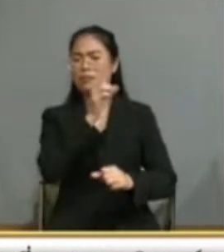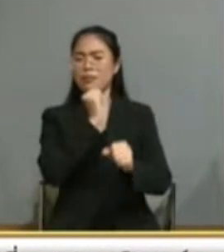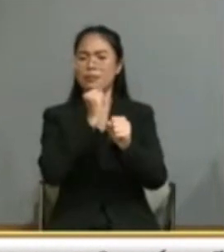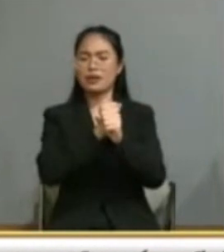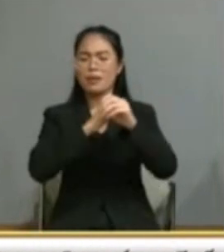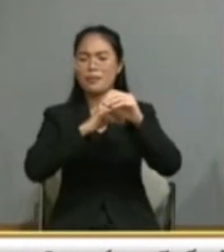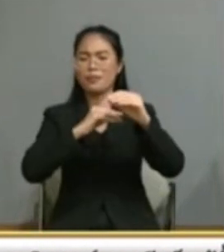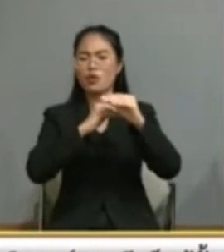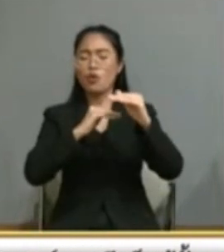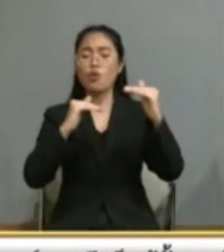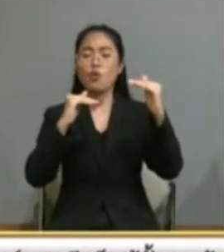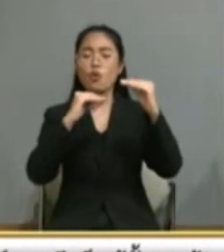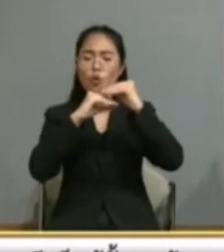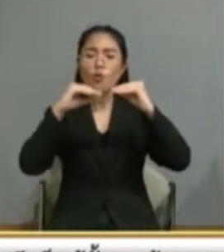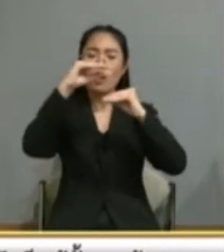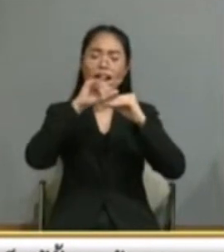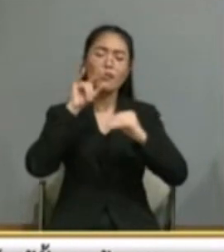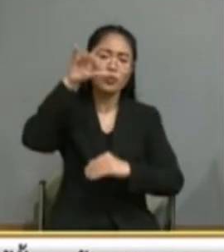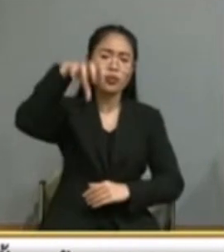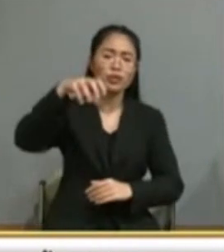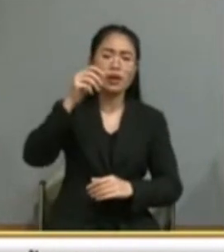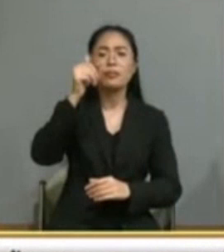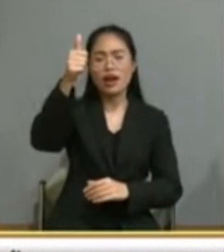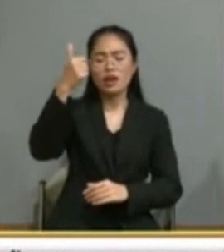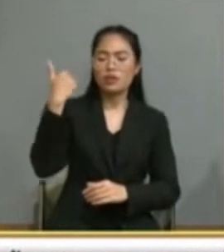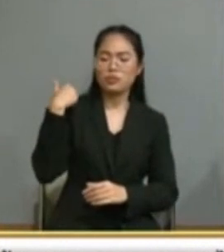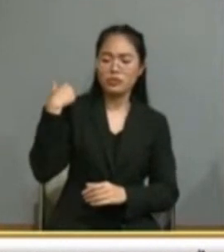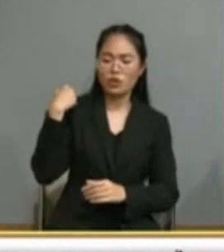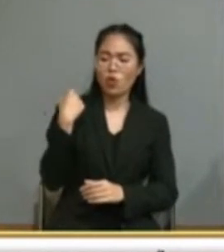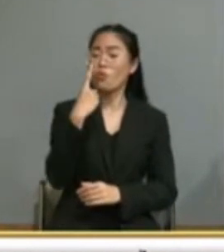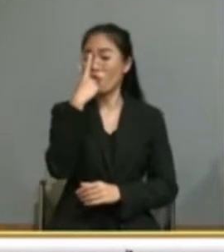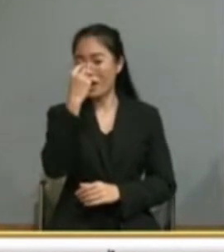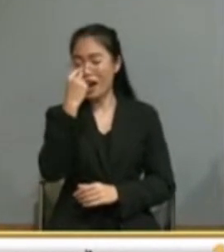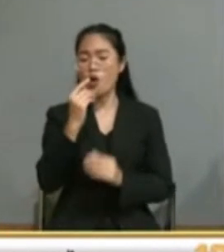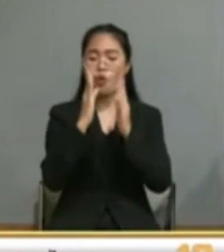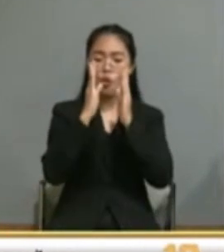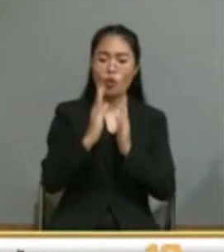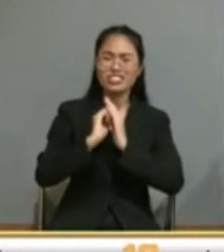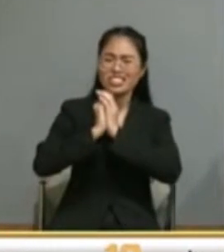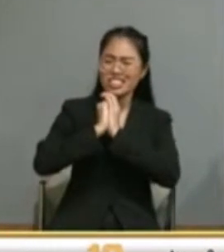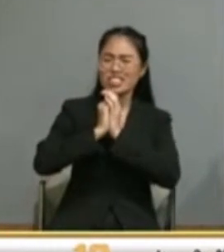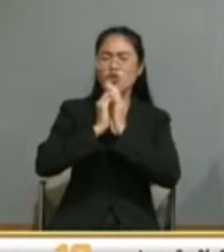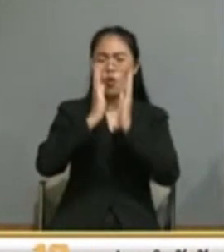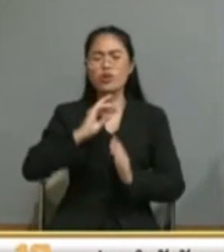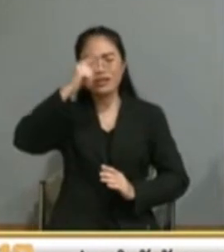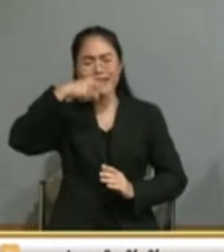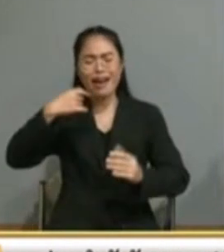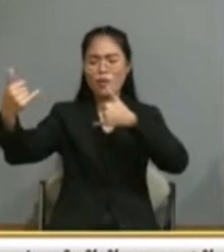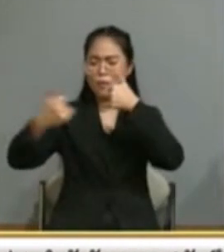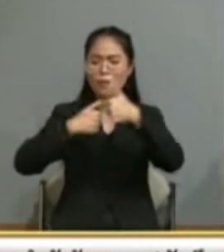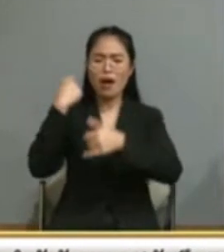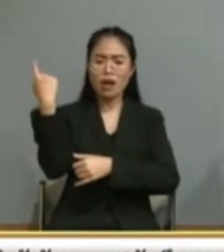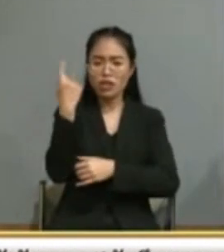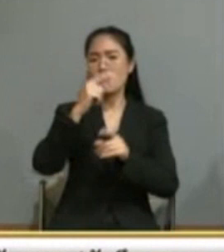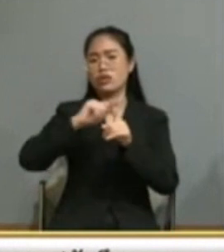และรองลนบท้องเที่ยวทั้งคนไทย และต่างประเทศซึ่งเป็นการทองเที่ยว เชิงนิเวรศและมีลากูยที่สวยงาม